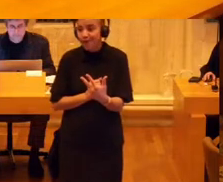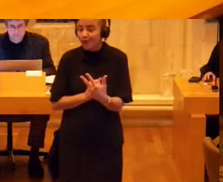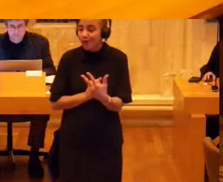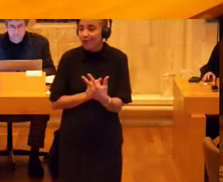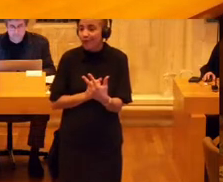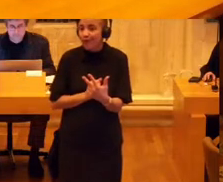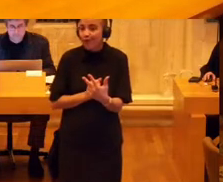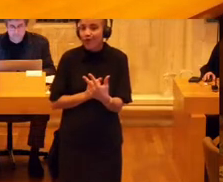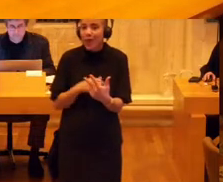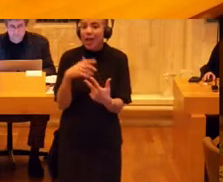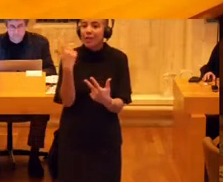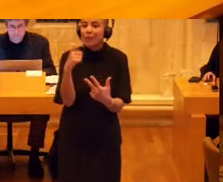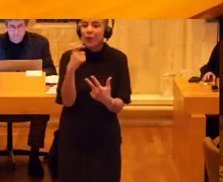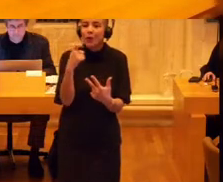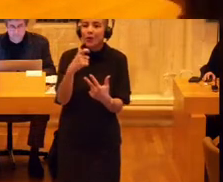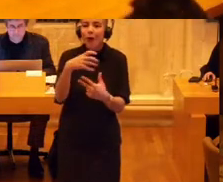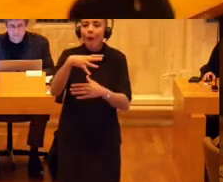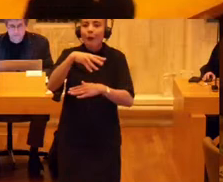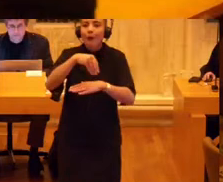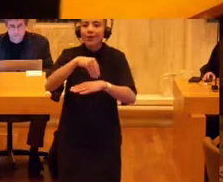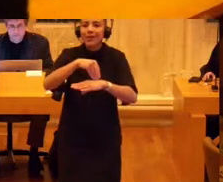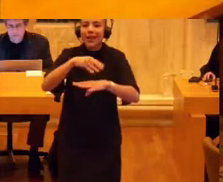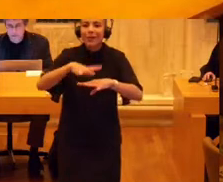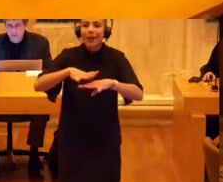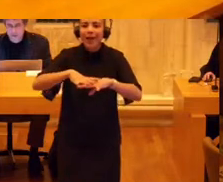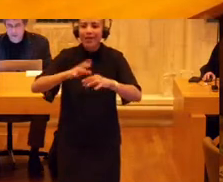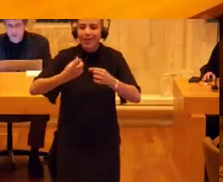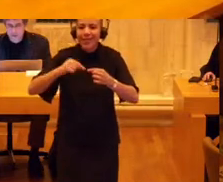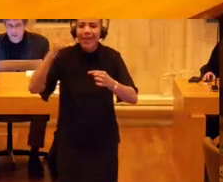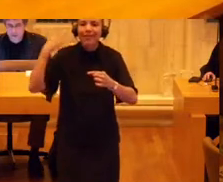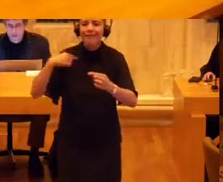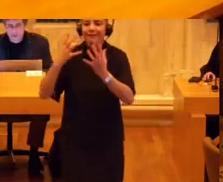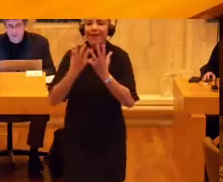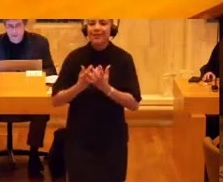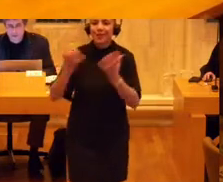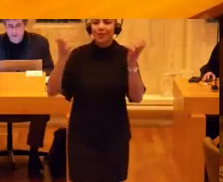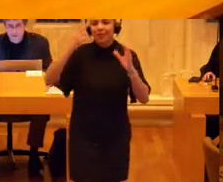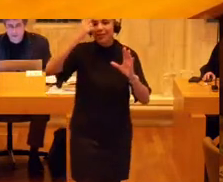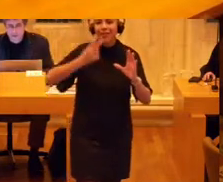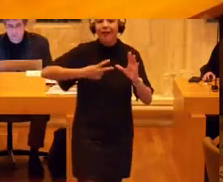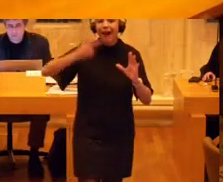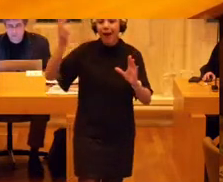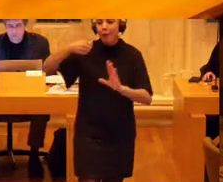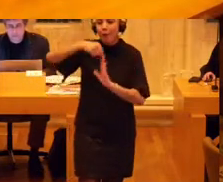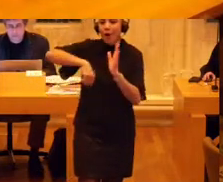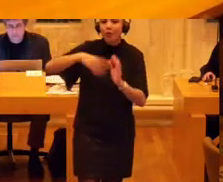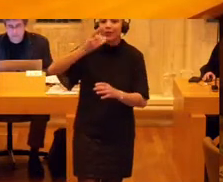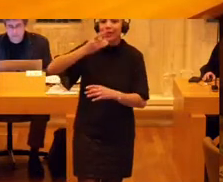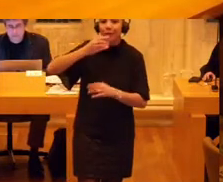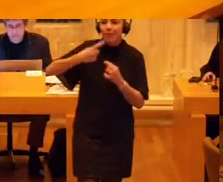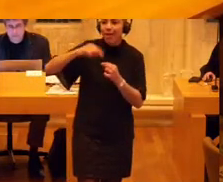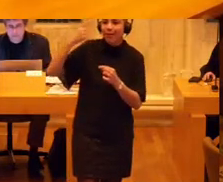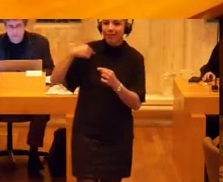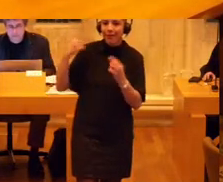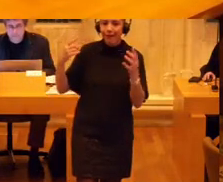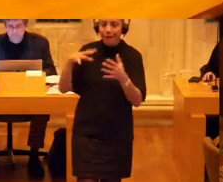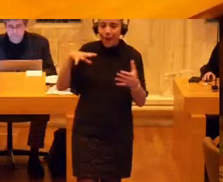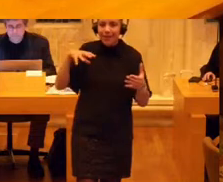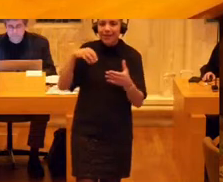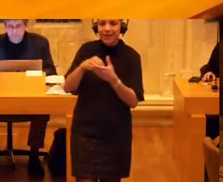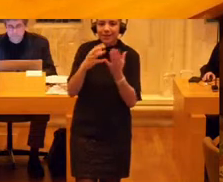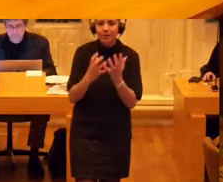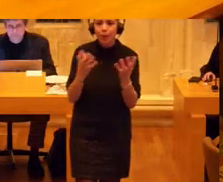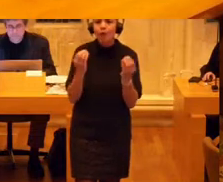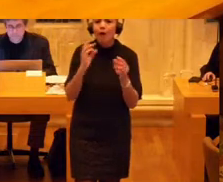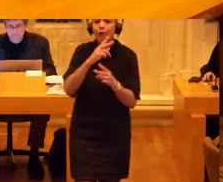quelques 200 conseillers de quartier qui étaient présents à la dernière assemblée générale de décembre dernier et qui ont participé à l'hôtel